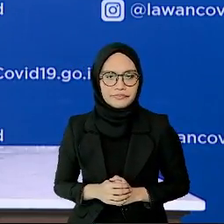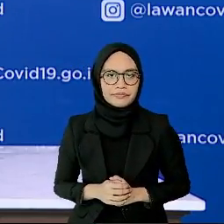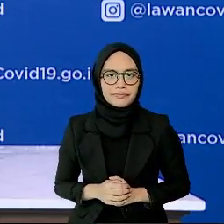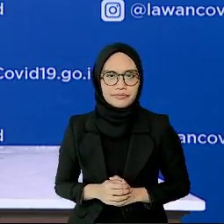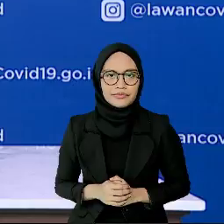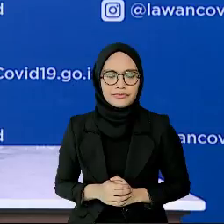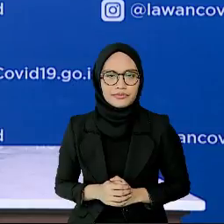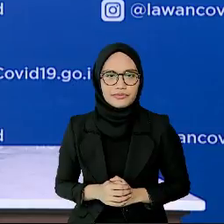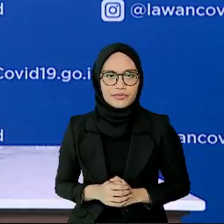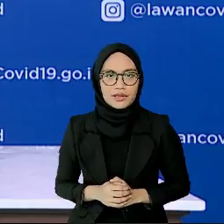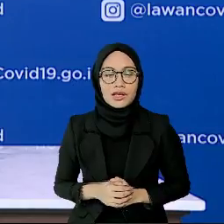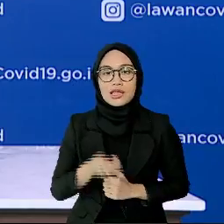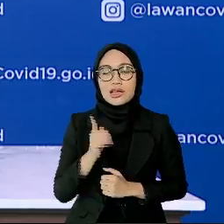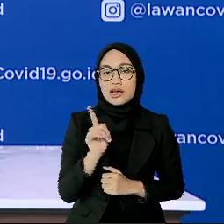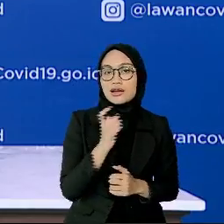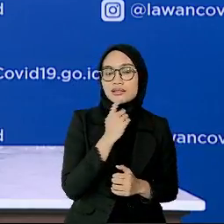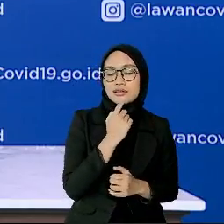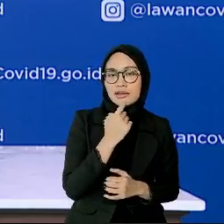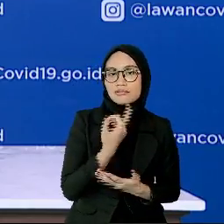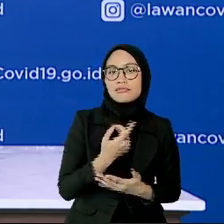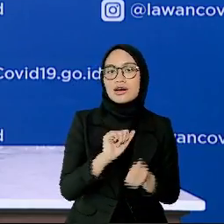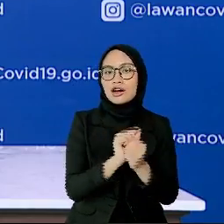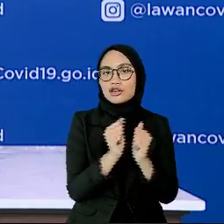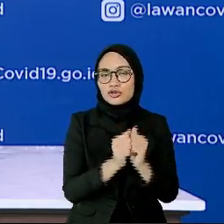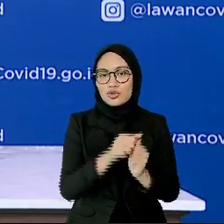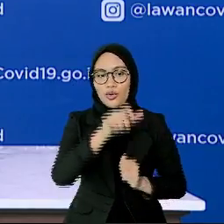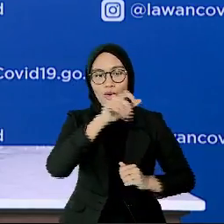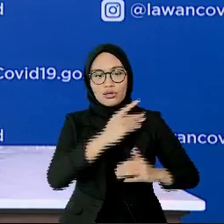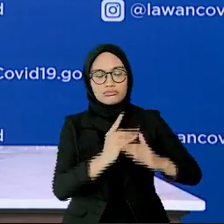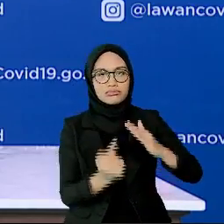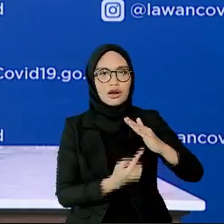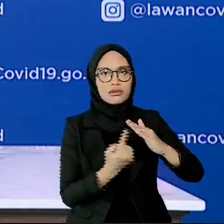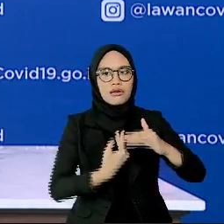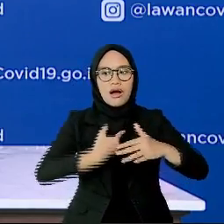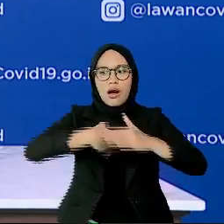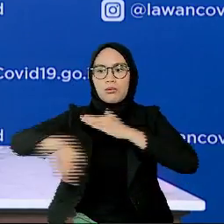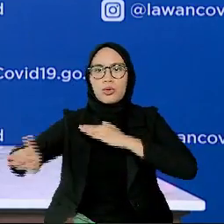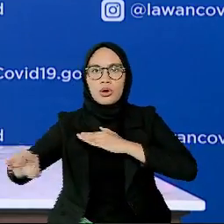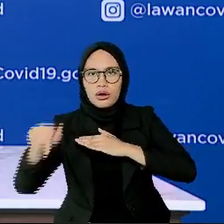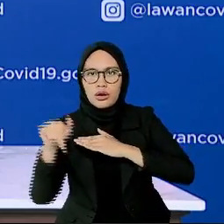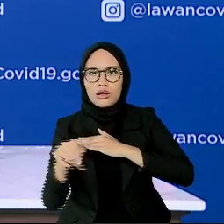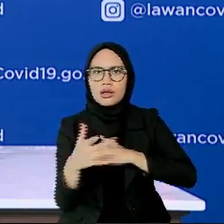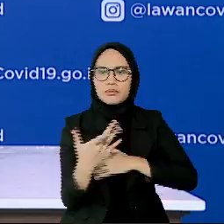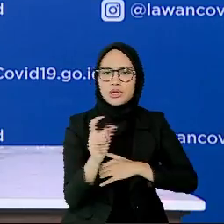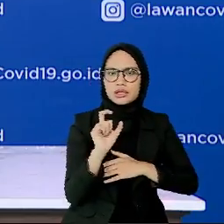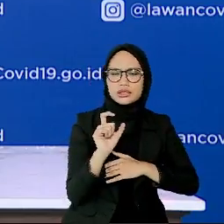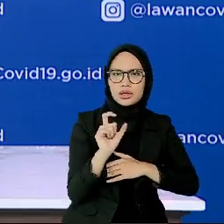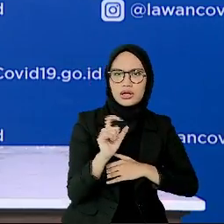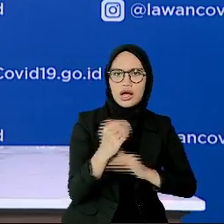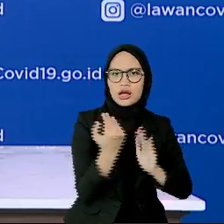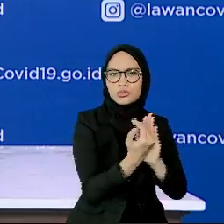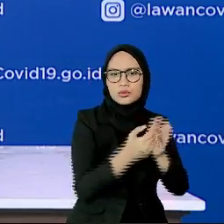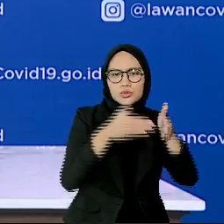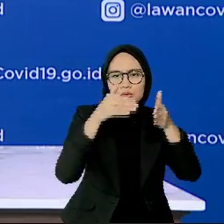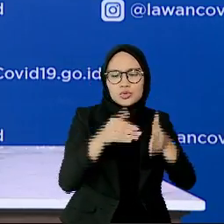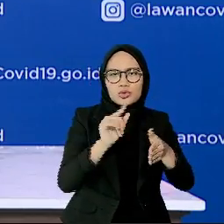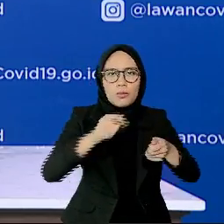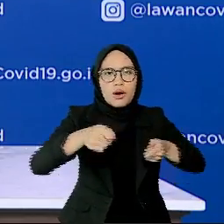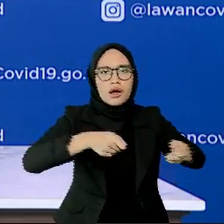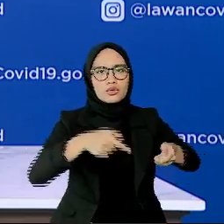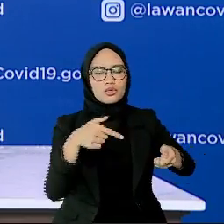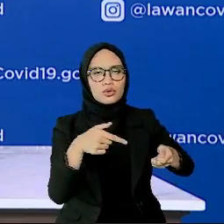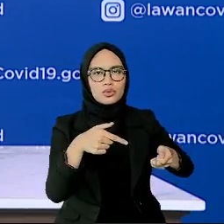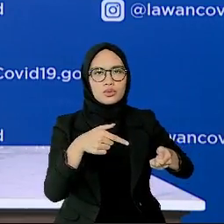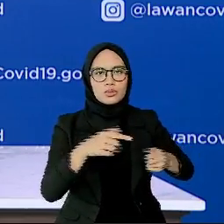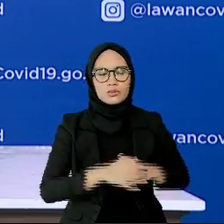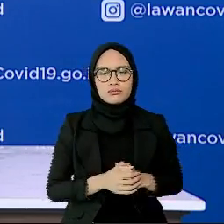kasus kabur dari karantina tidak terjadi lagi, mengingat penerbangan internasional untuk umum dan pariwisata sudah dibuka kembali,